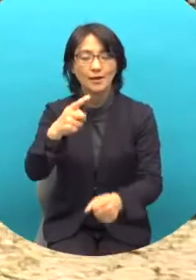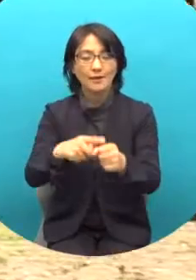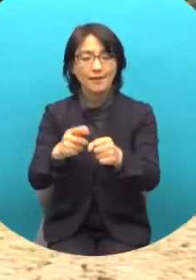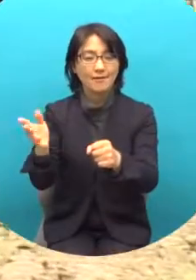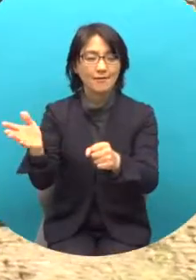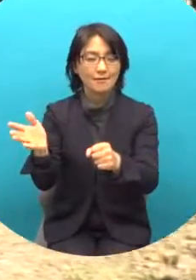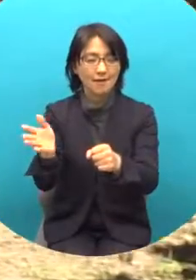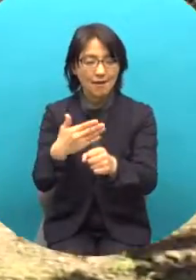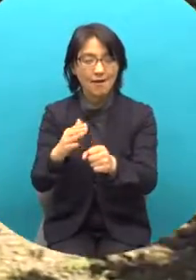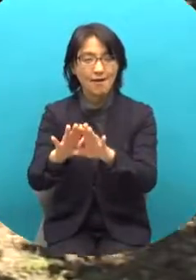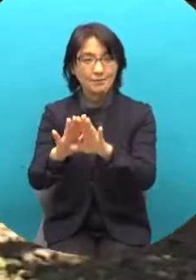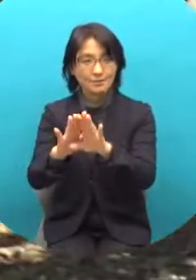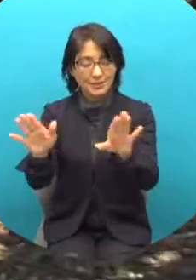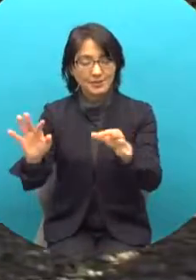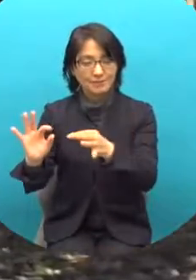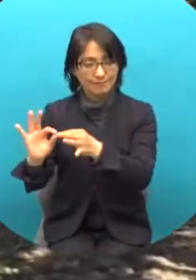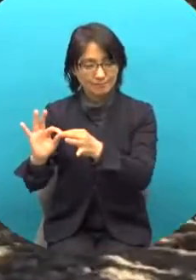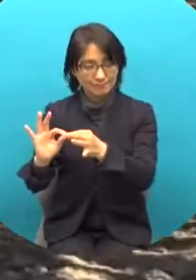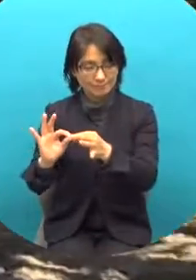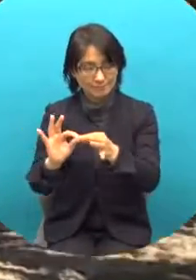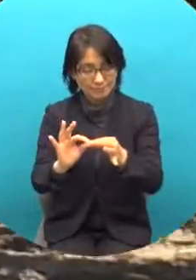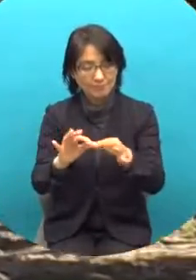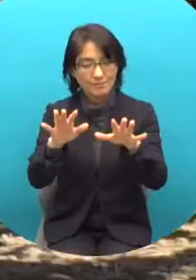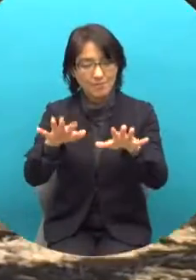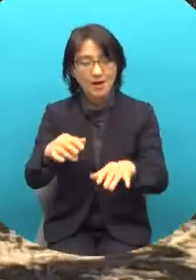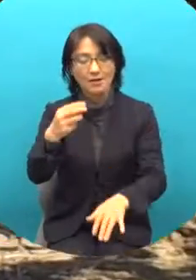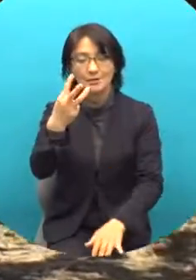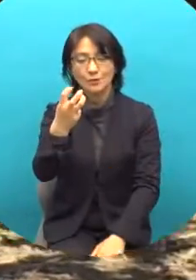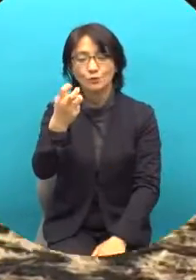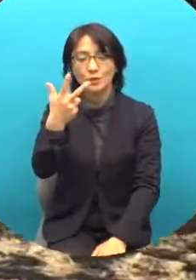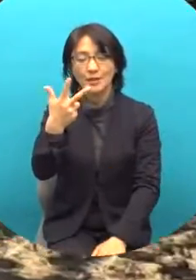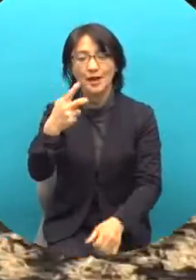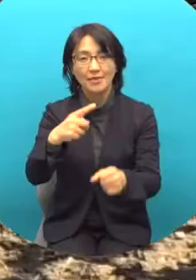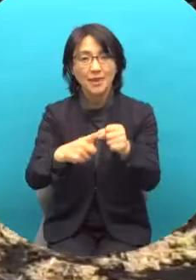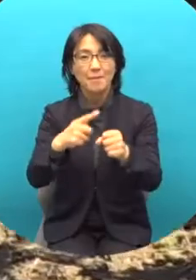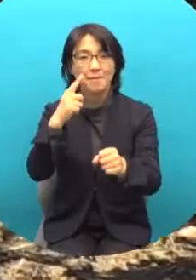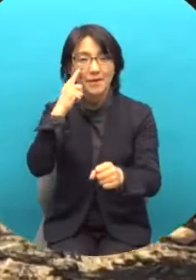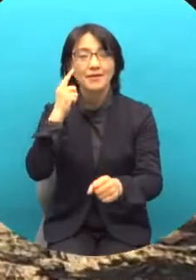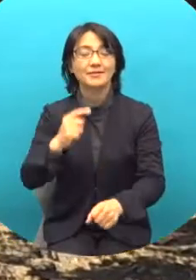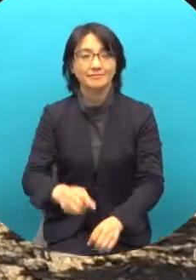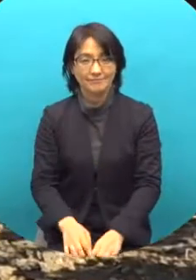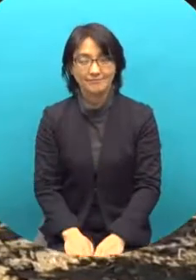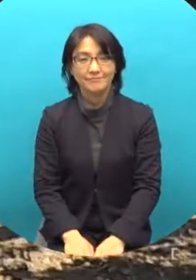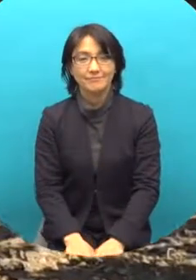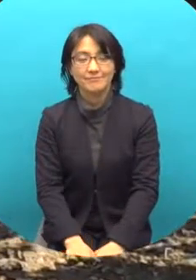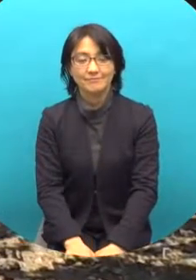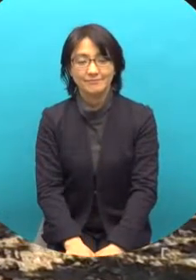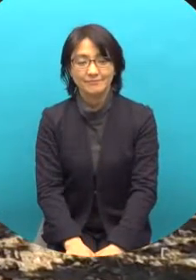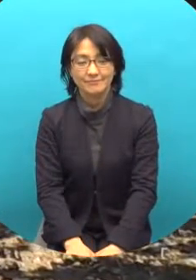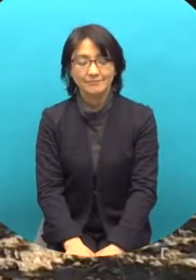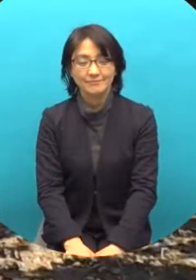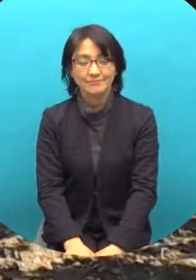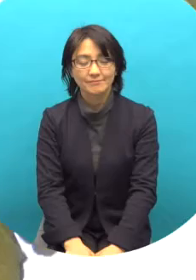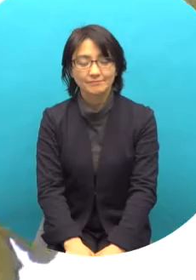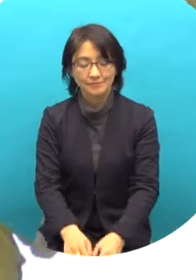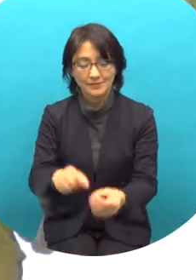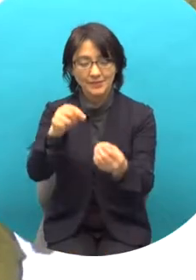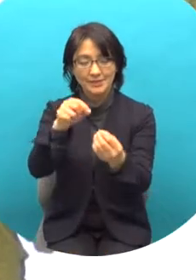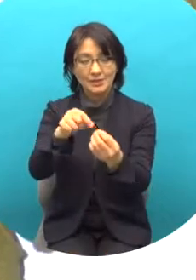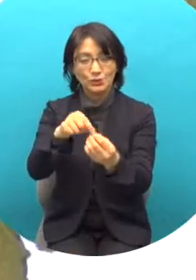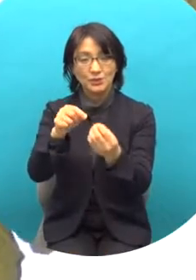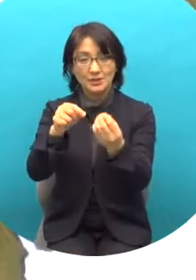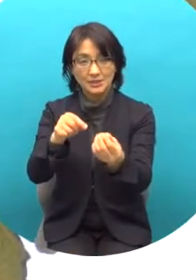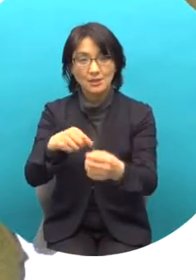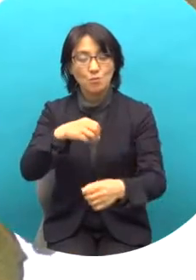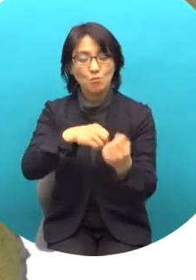年ですかね。ですから今年で37年になります。 キウイフルーツの